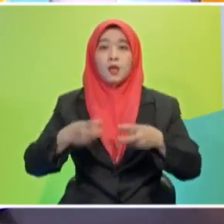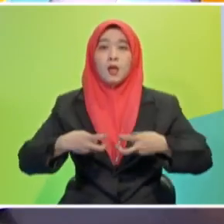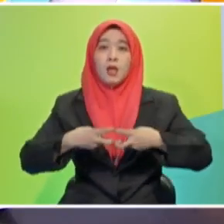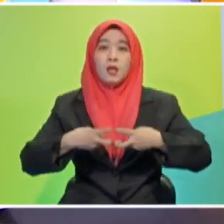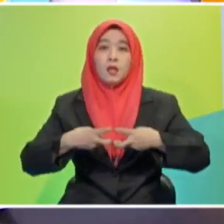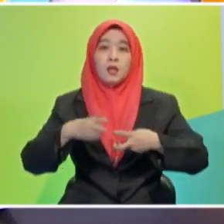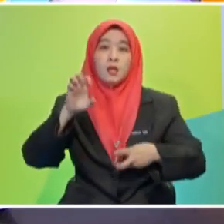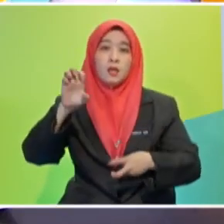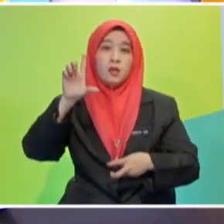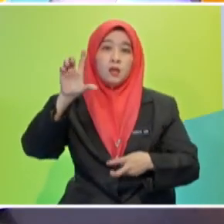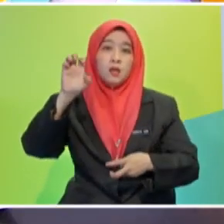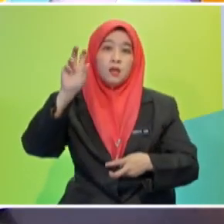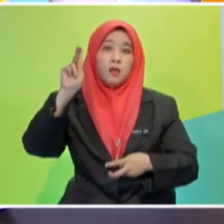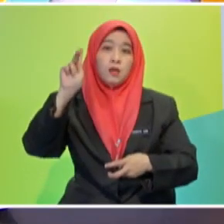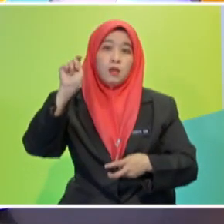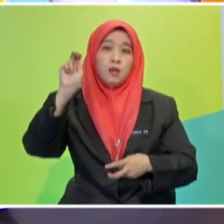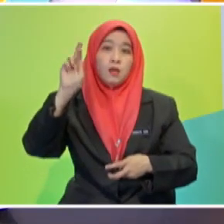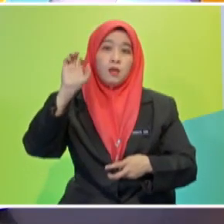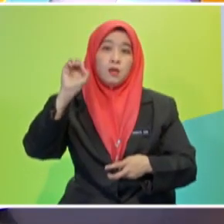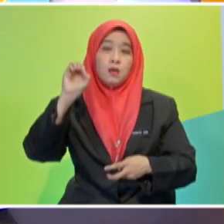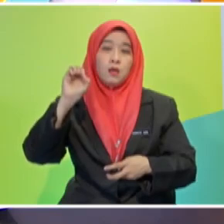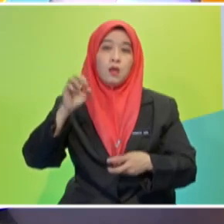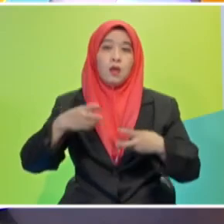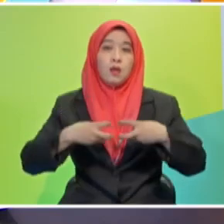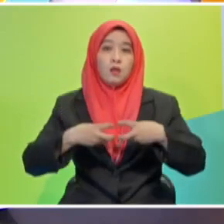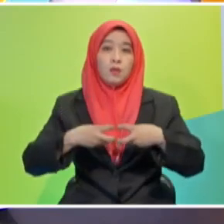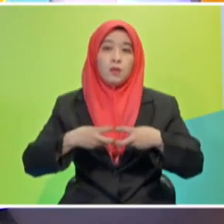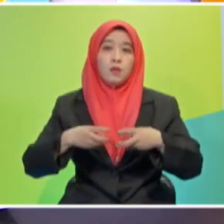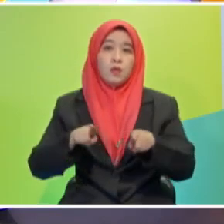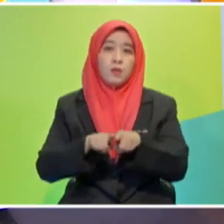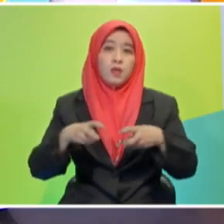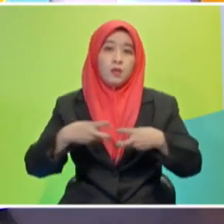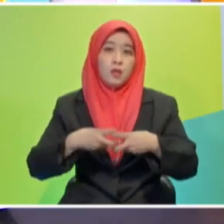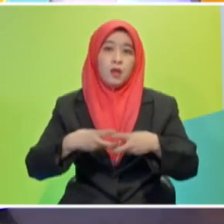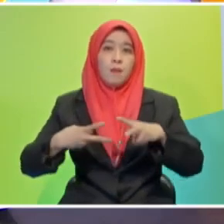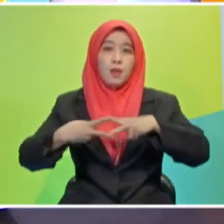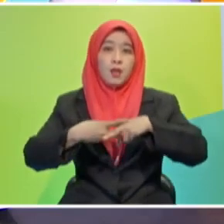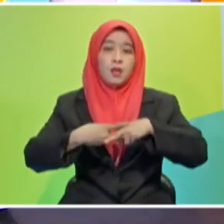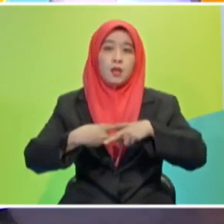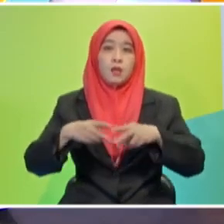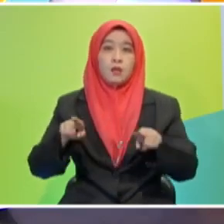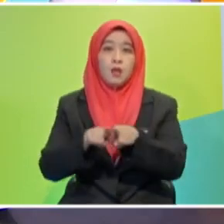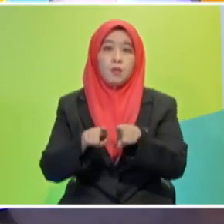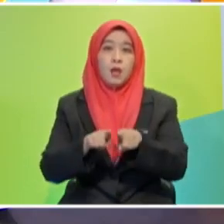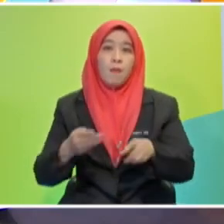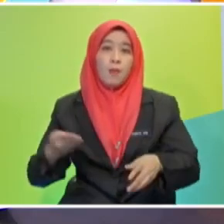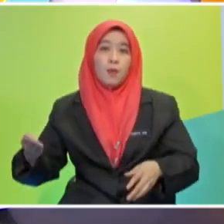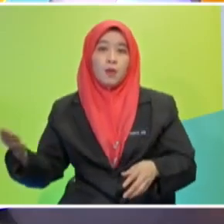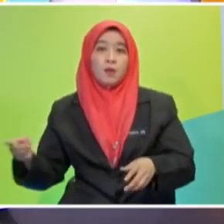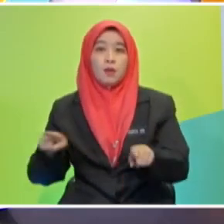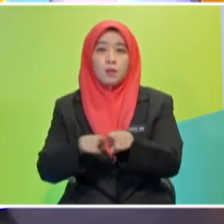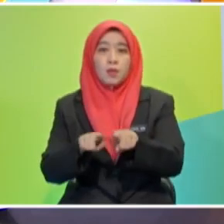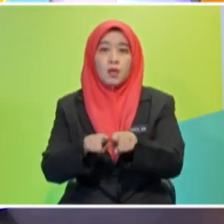macam elektrik, cikgu. Okey, lagi. Mekanikal ni macam barang-barang yang orang kata mesin basuh ke kipas